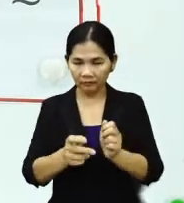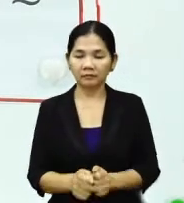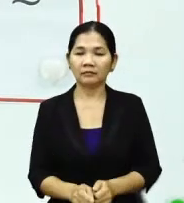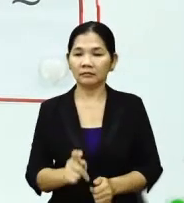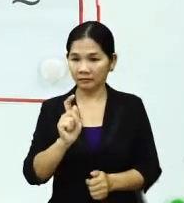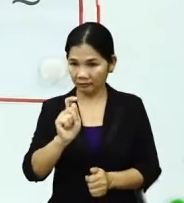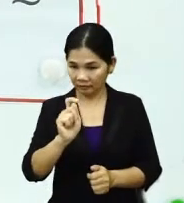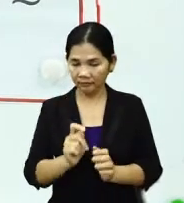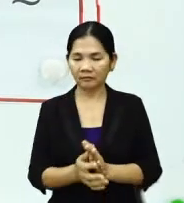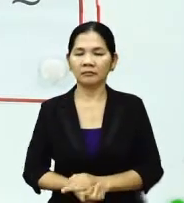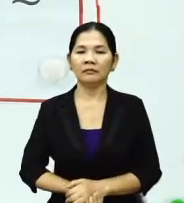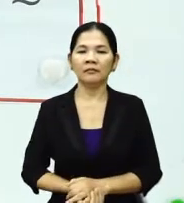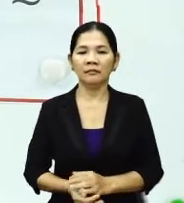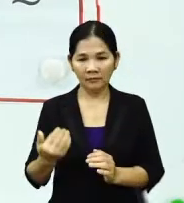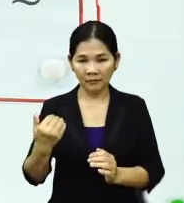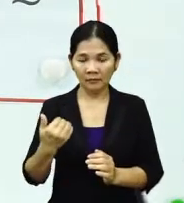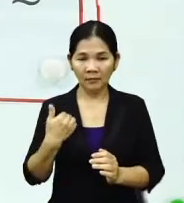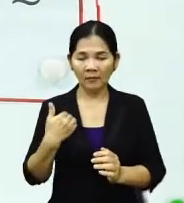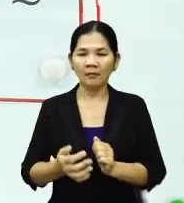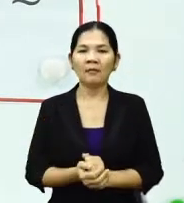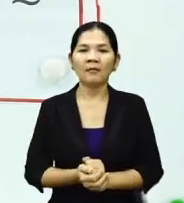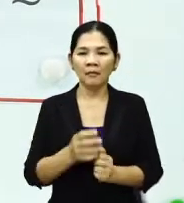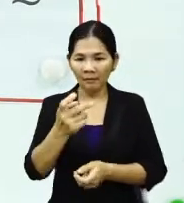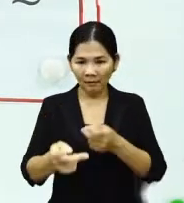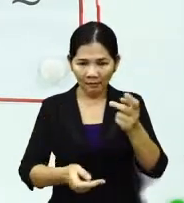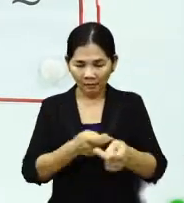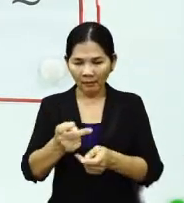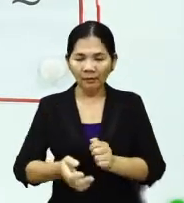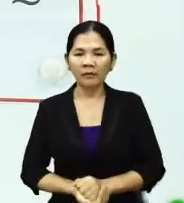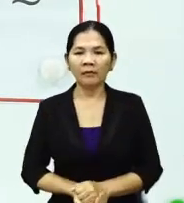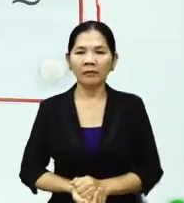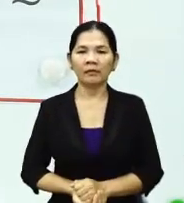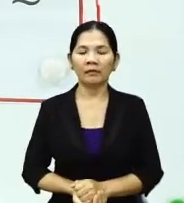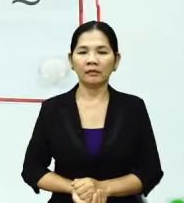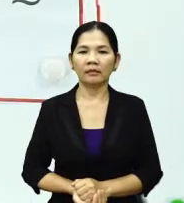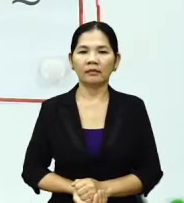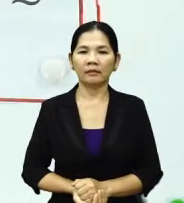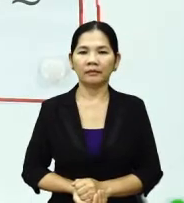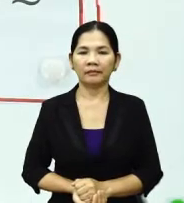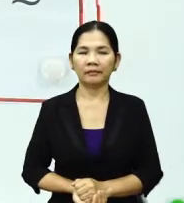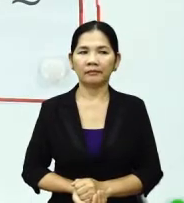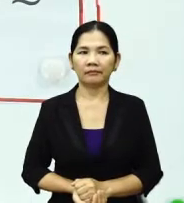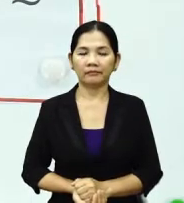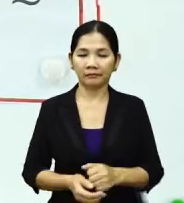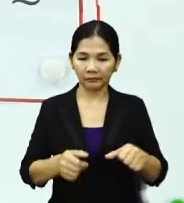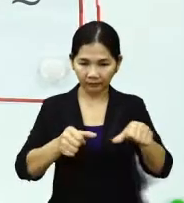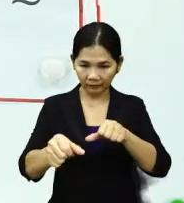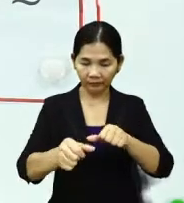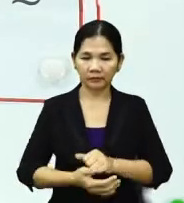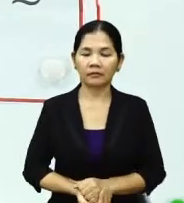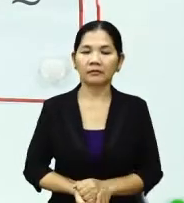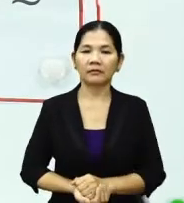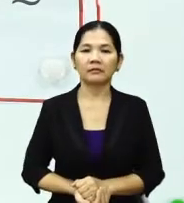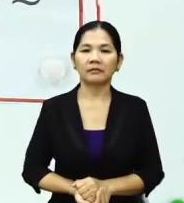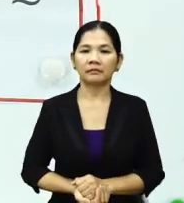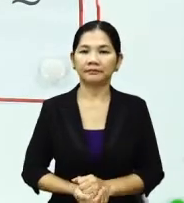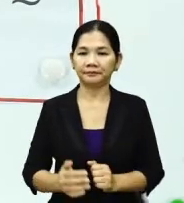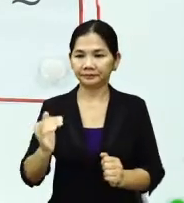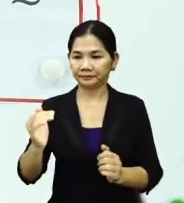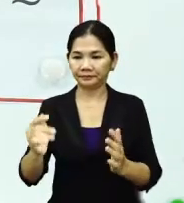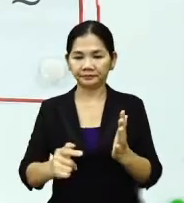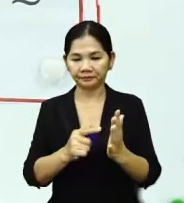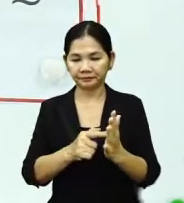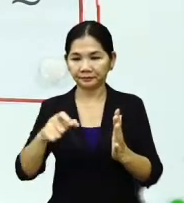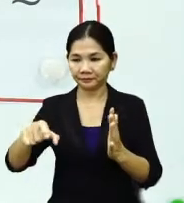à con chà nữ ẹp xa chà mình tỏ tiết tỏ sổ